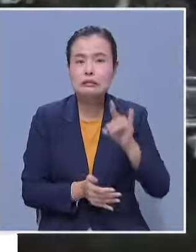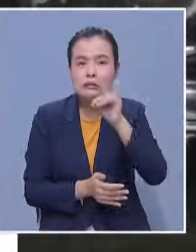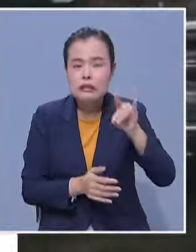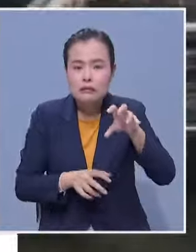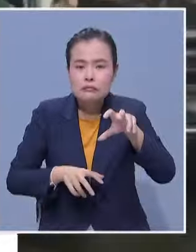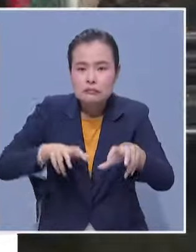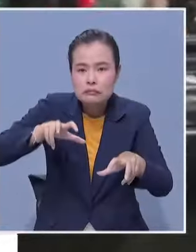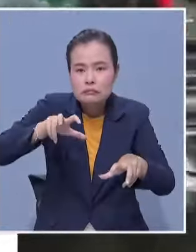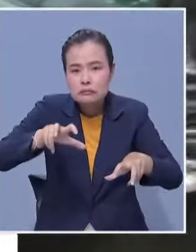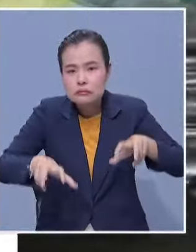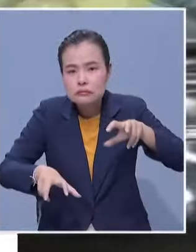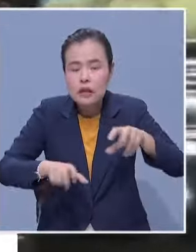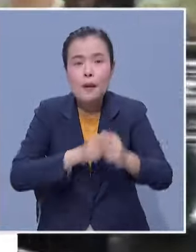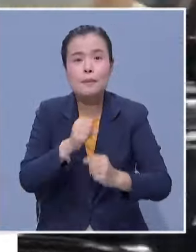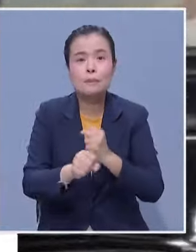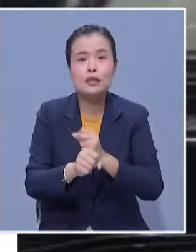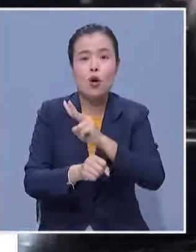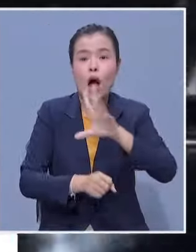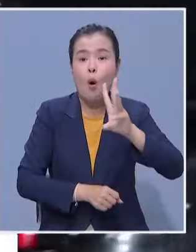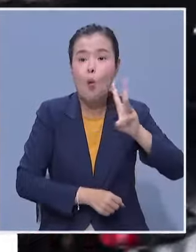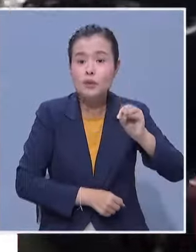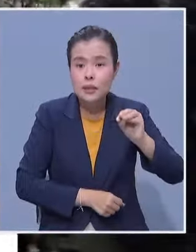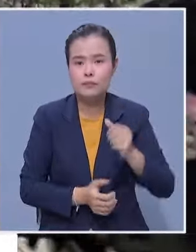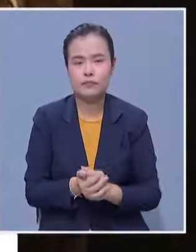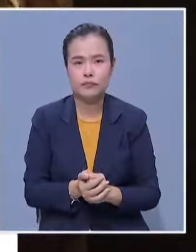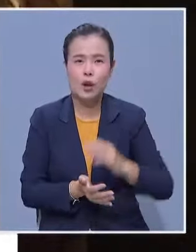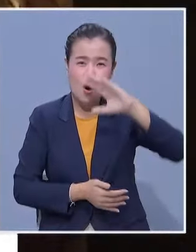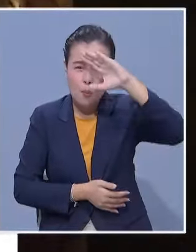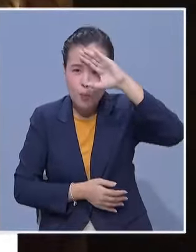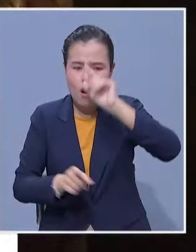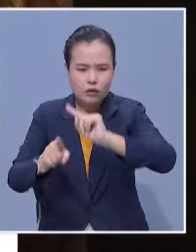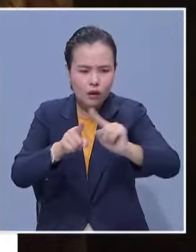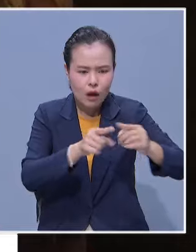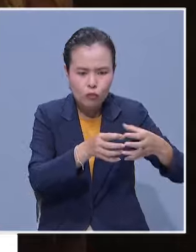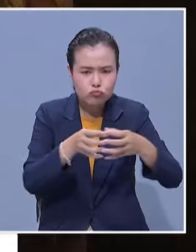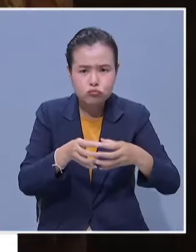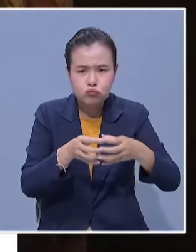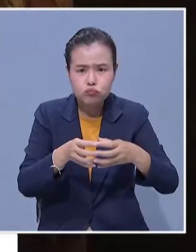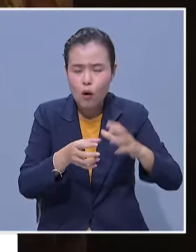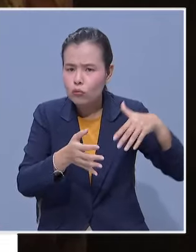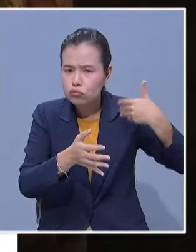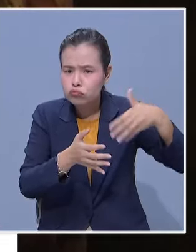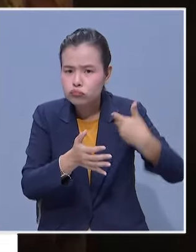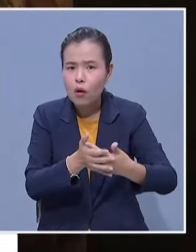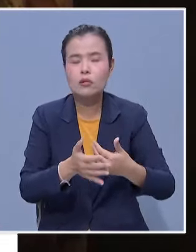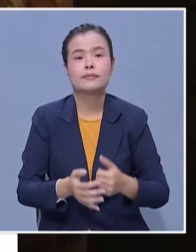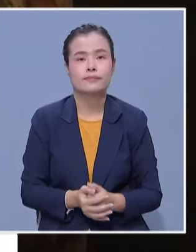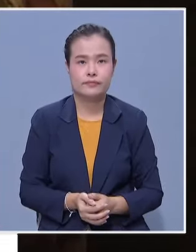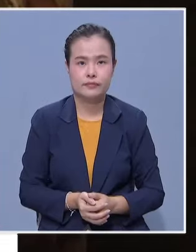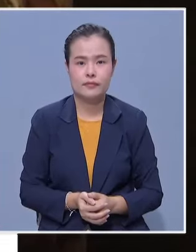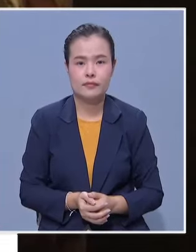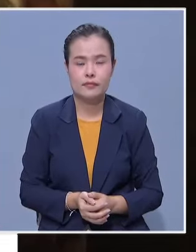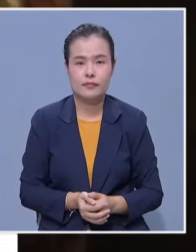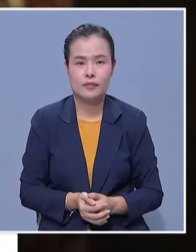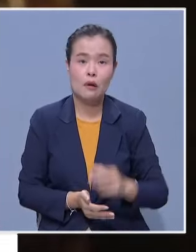เมื่อปี1960แล้วก็มีการตรวจพบในผู้ป่วยรายอื่นๆเพิ่มเติมนับตั้งแต่นั้นเป็นต้นมาโดยการตรวจ